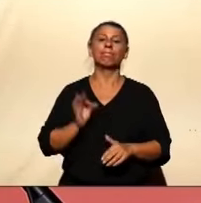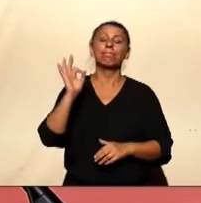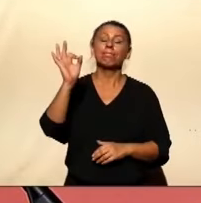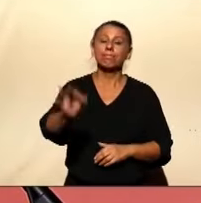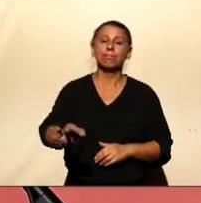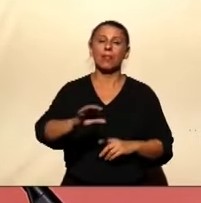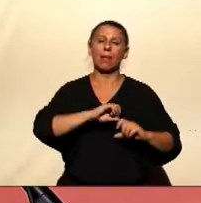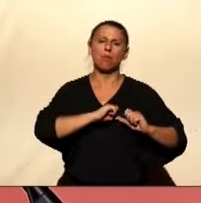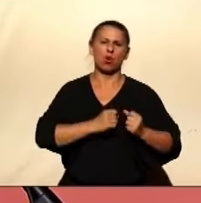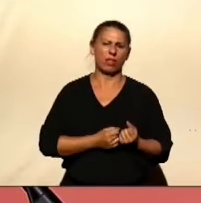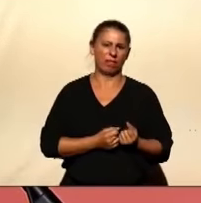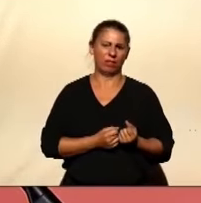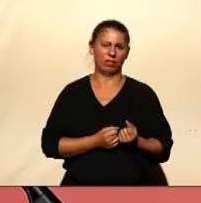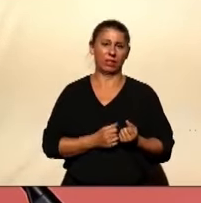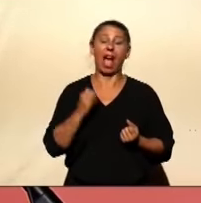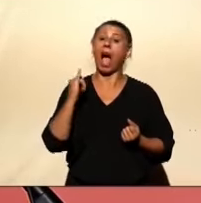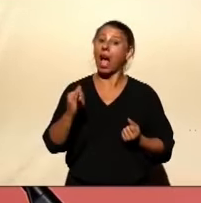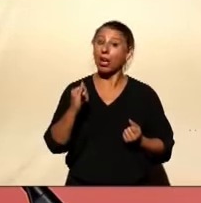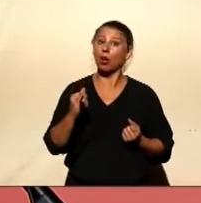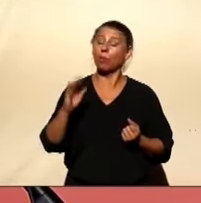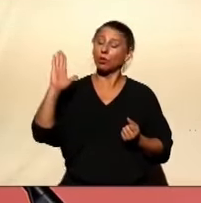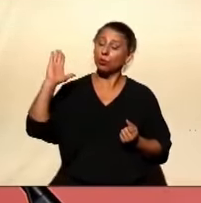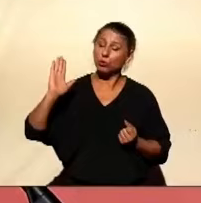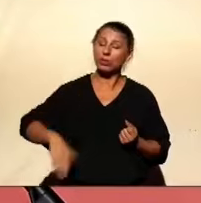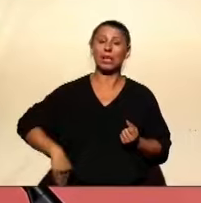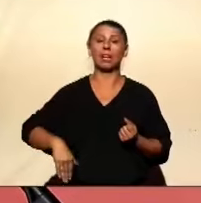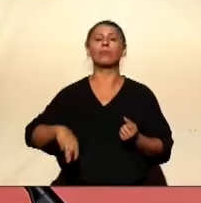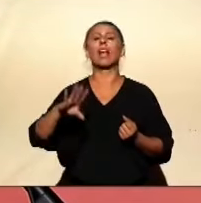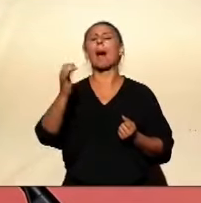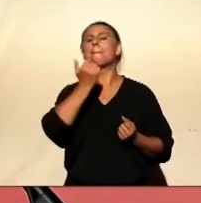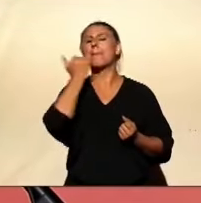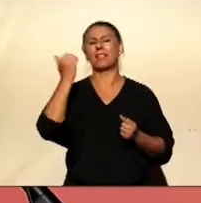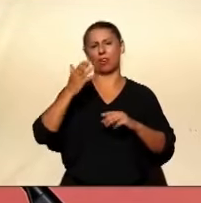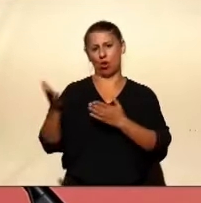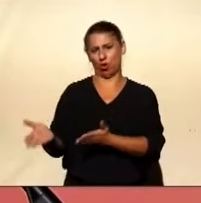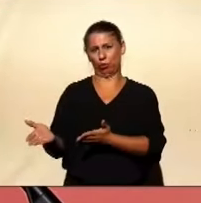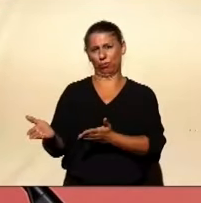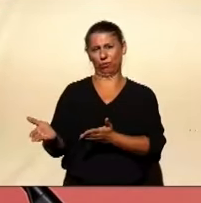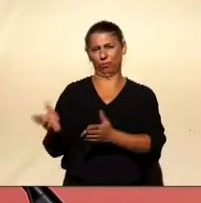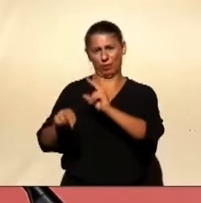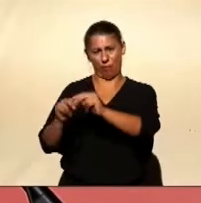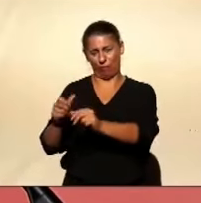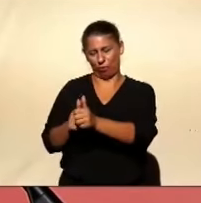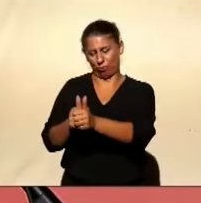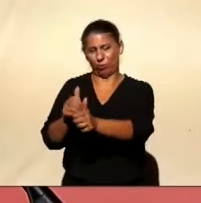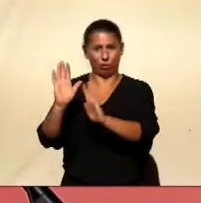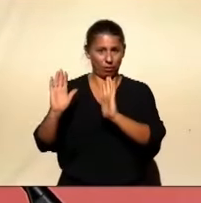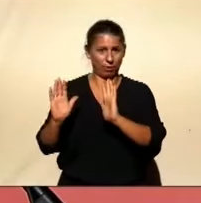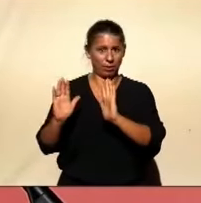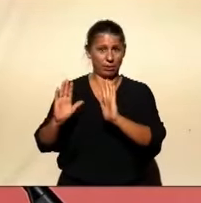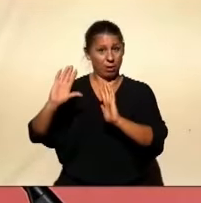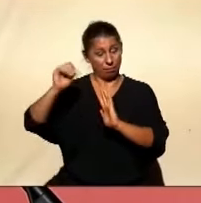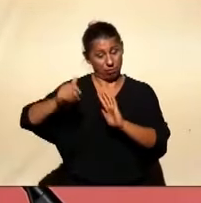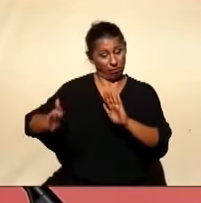στην απογοήτευση ακόμα και τους τελευταίους αμετανόητους, αφού πρώτα είχαν στείλει σπίτι